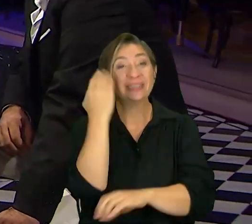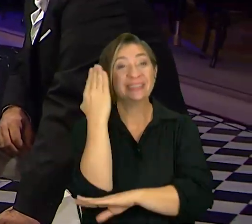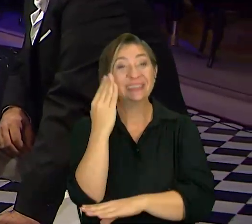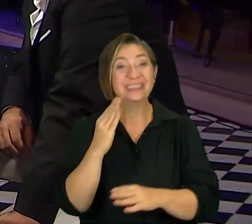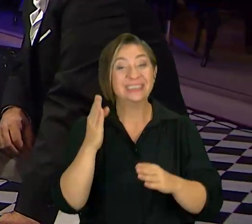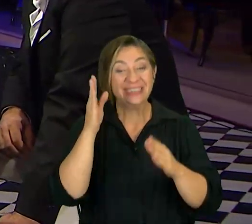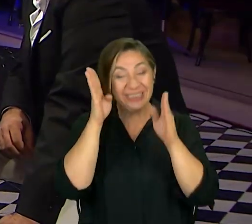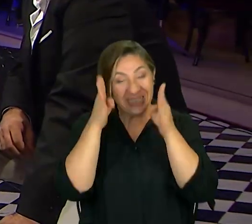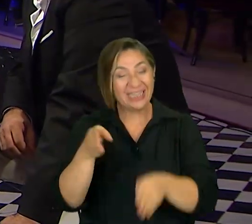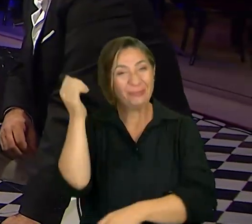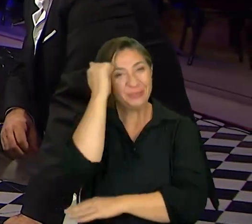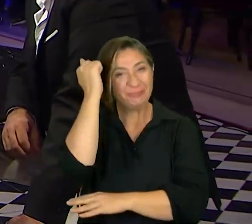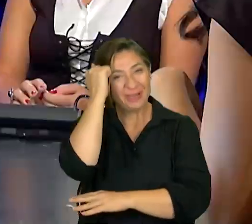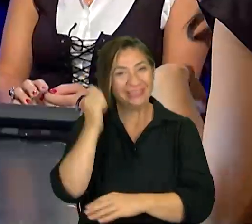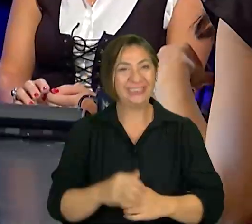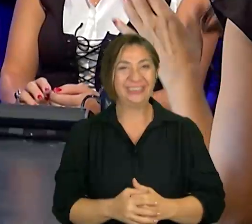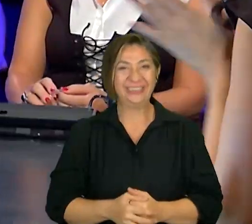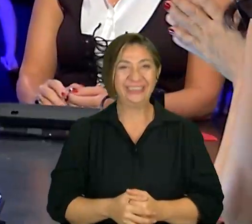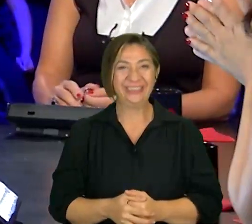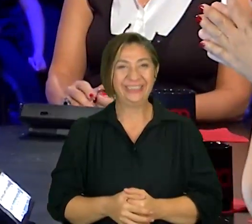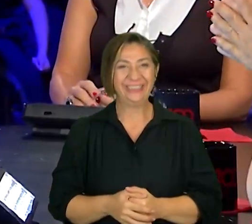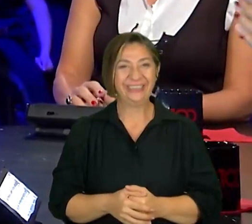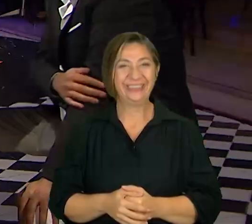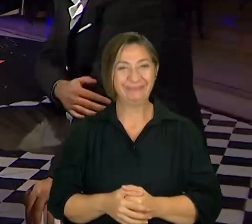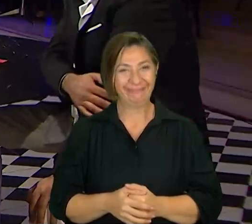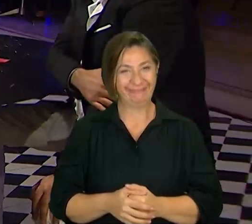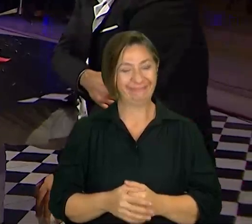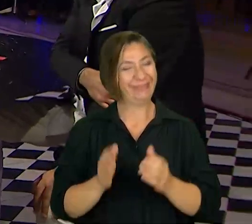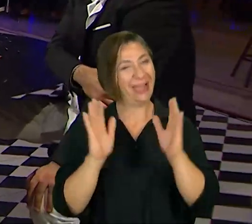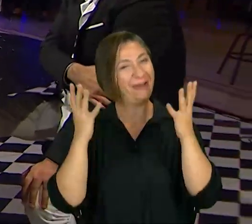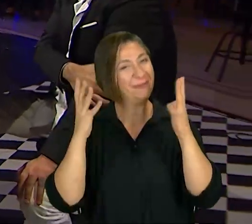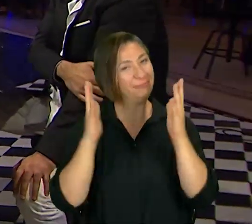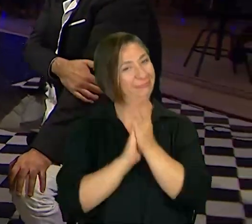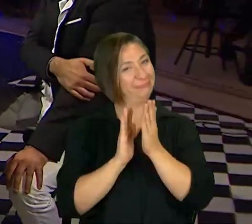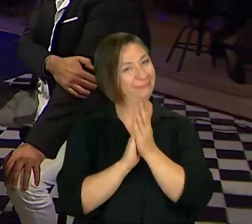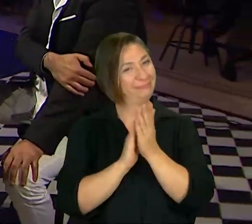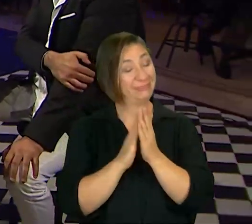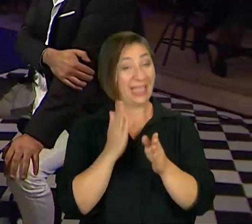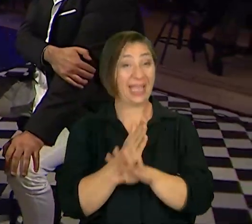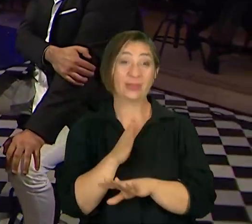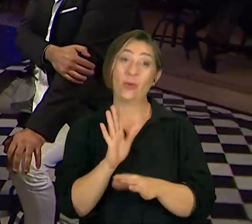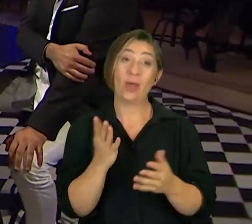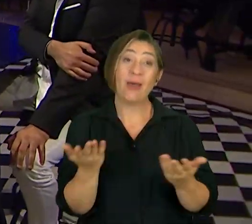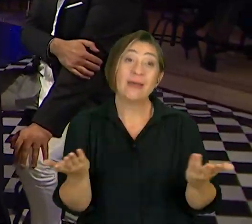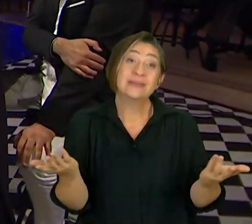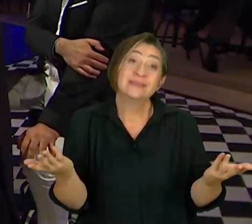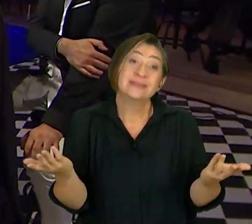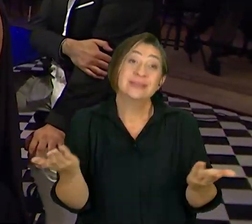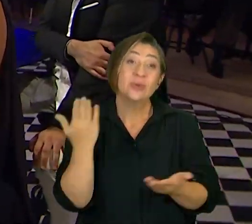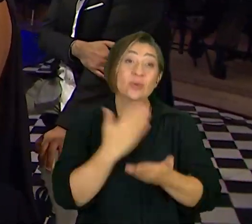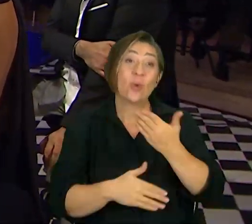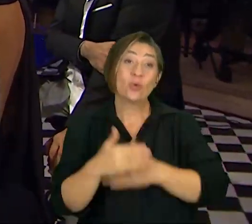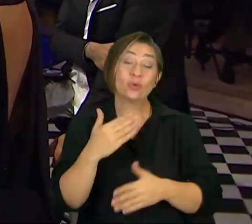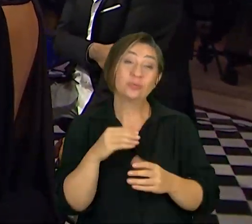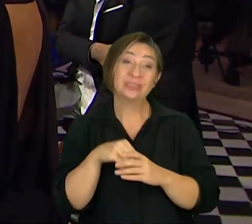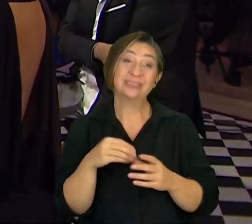Sadık pişman. Sadık pişman. Aa, süpermiş bak. Bravo. Güzel. Hakikaten ne olacak? Yani hayır yani böyle sen, yorduğum için